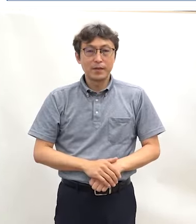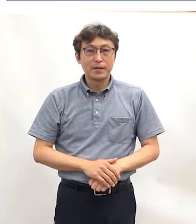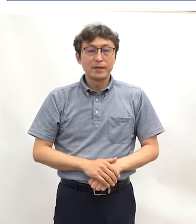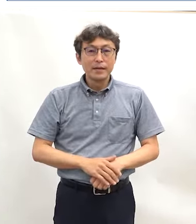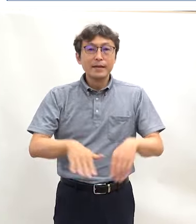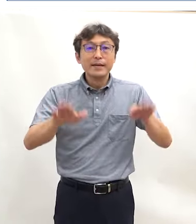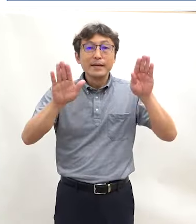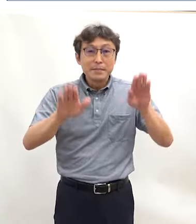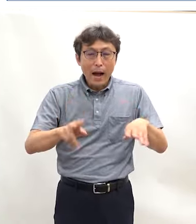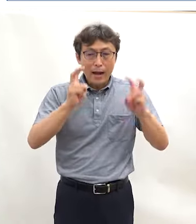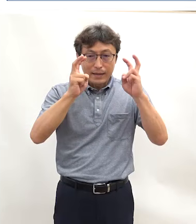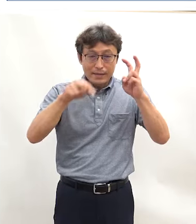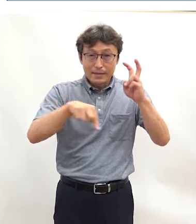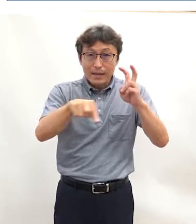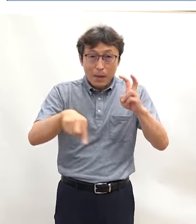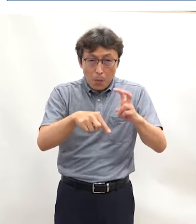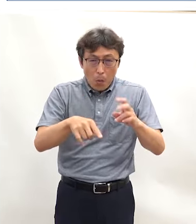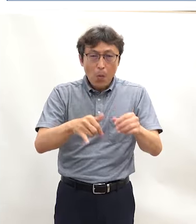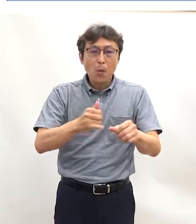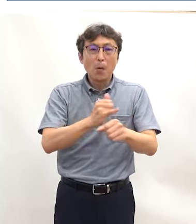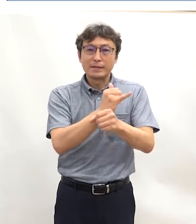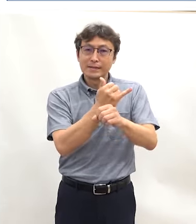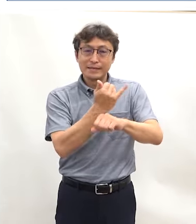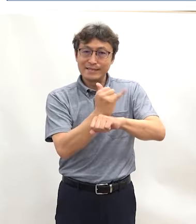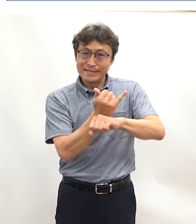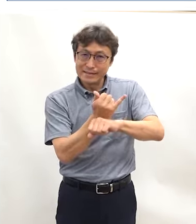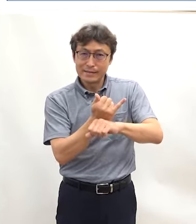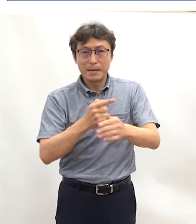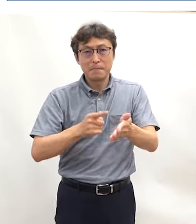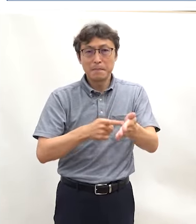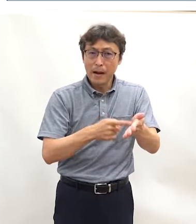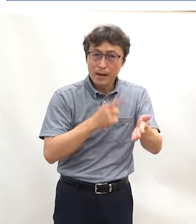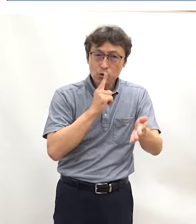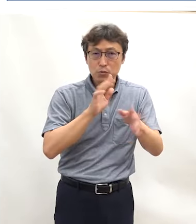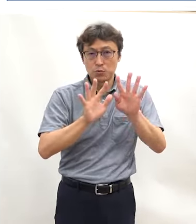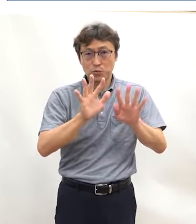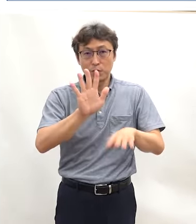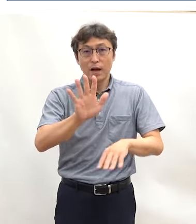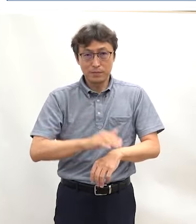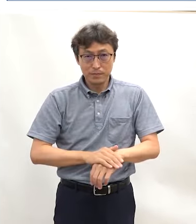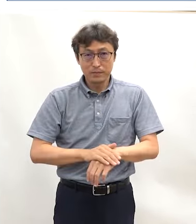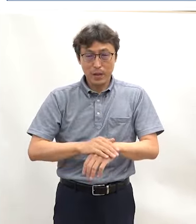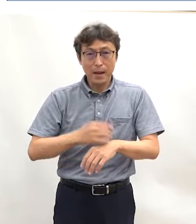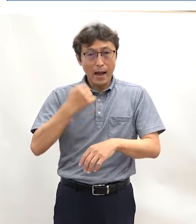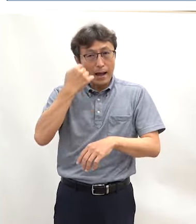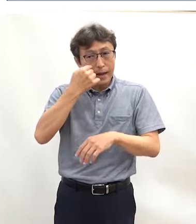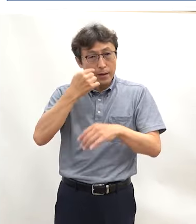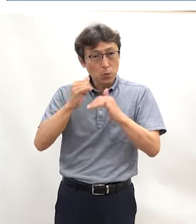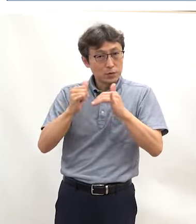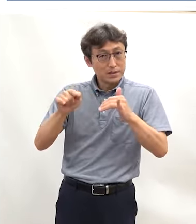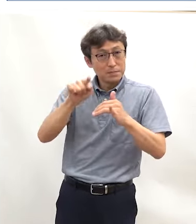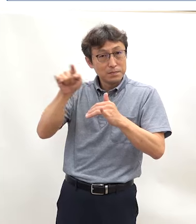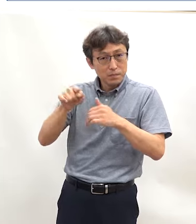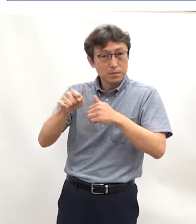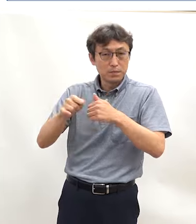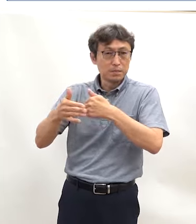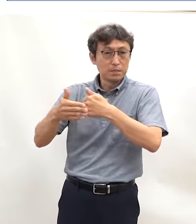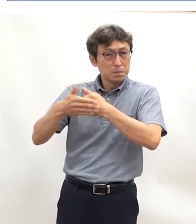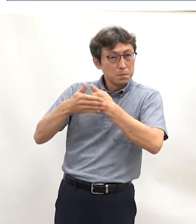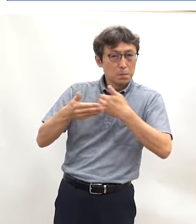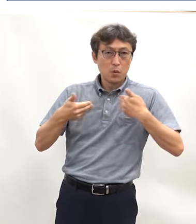していかないとですね、なかなか人手が確保できないという実態になっています。まあ、しかしながら本市の場